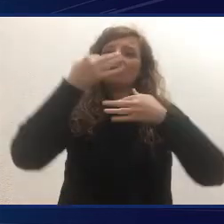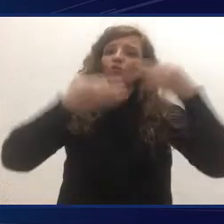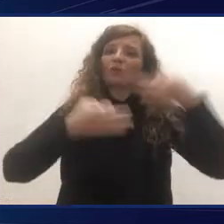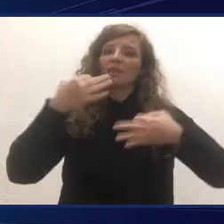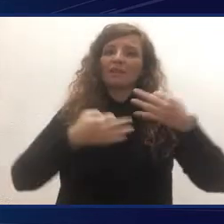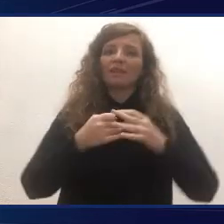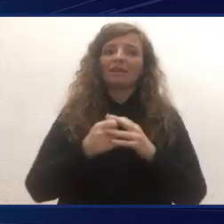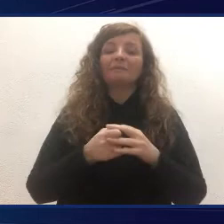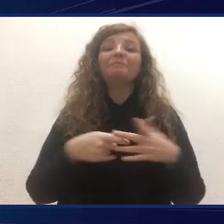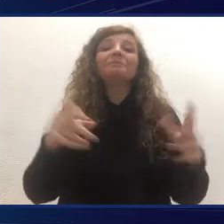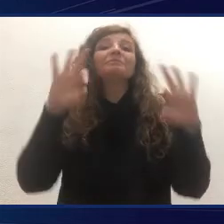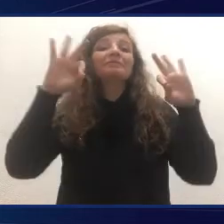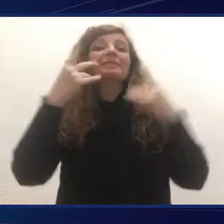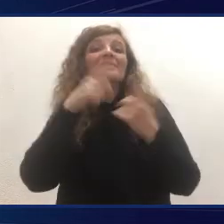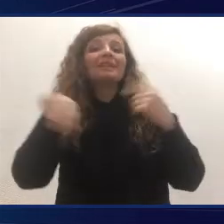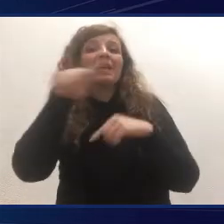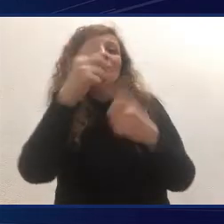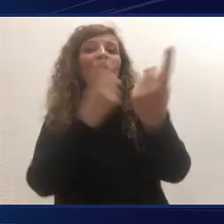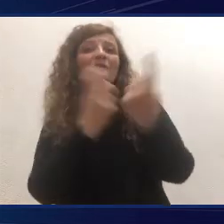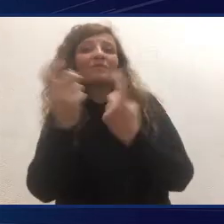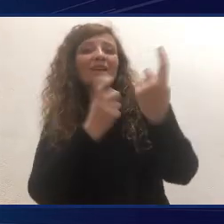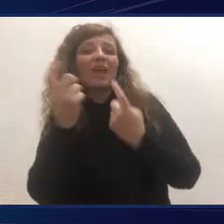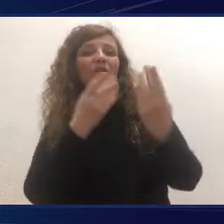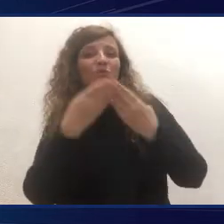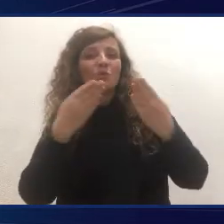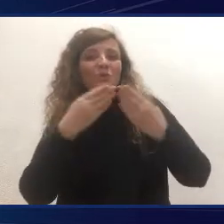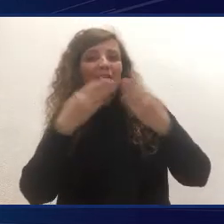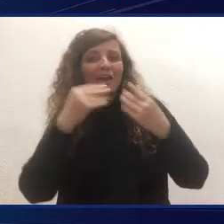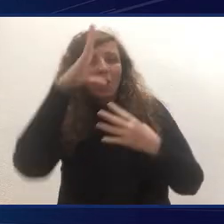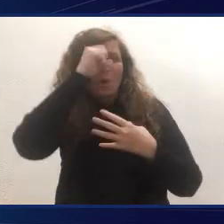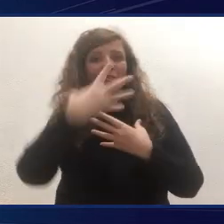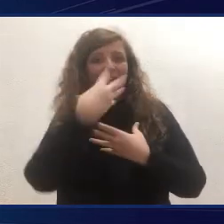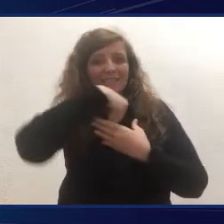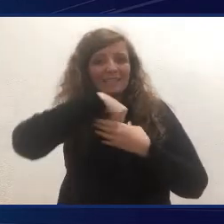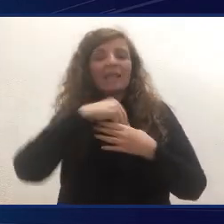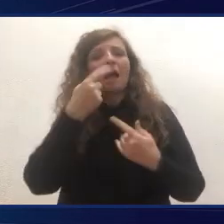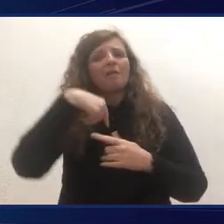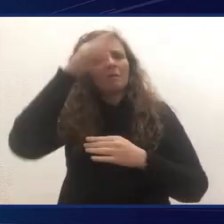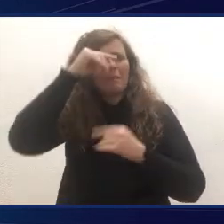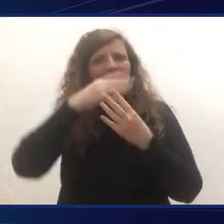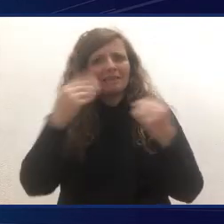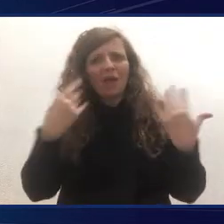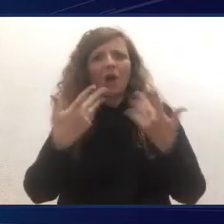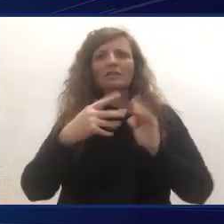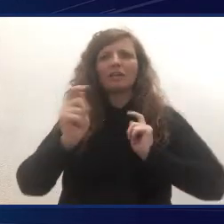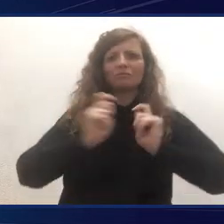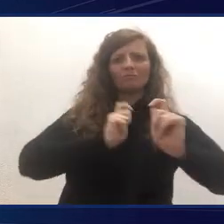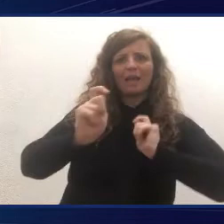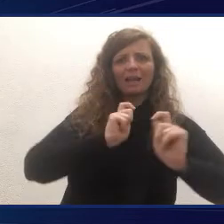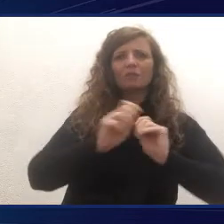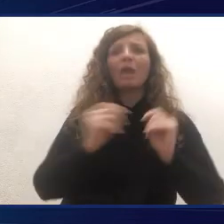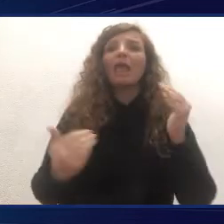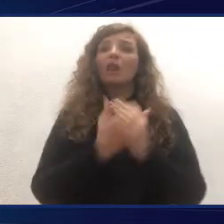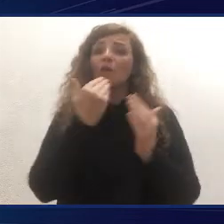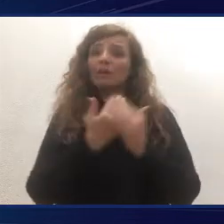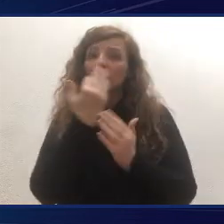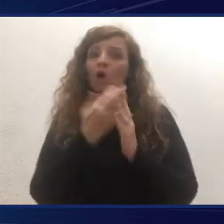Aziendali e Giuridiche. Beh, se venite a studiare presso la nostra università, imparerete tante cose sul